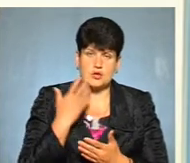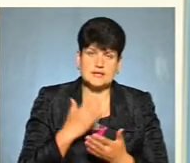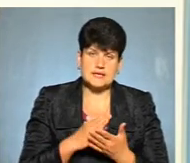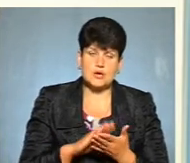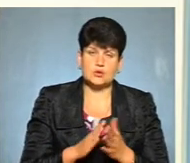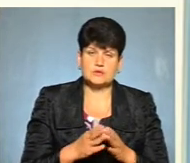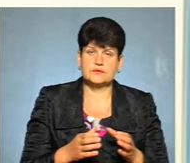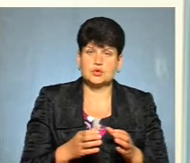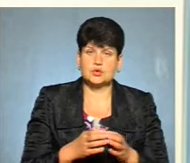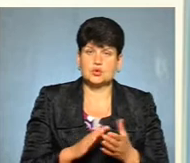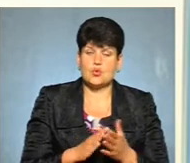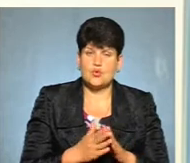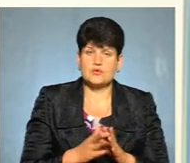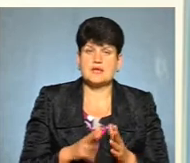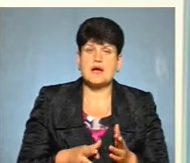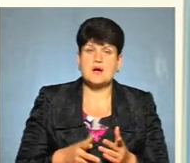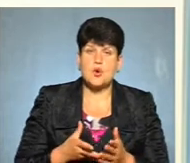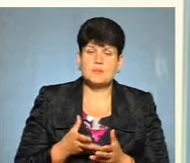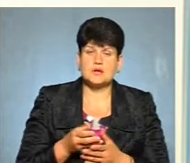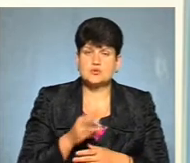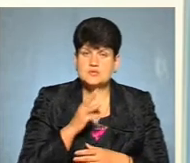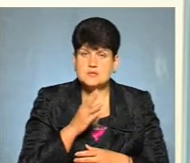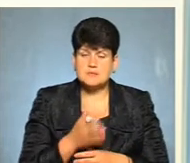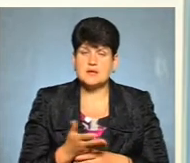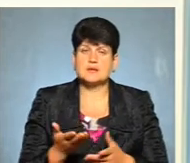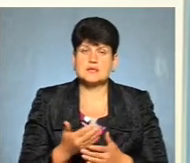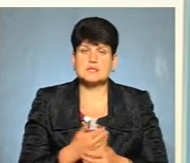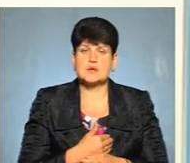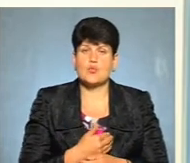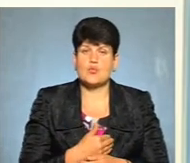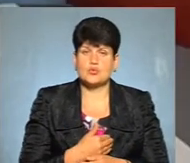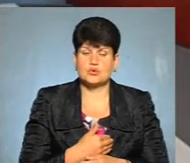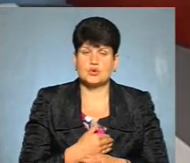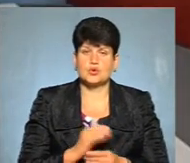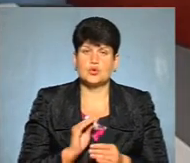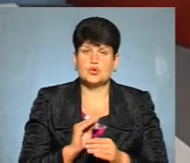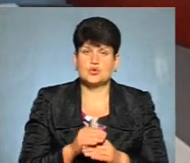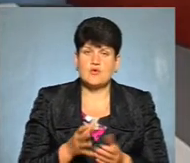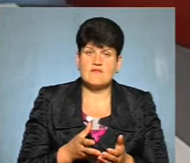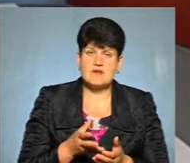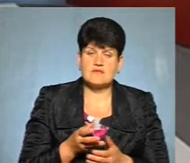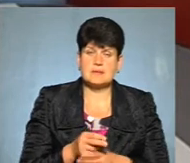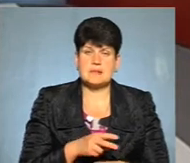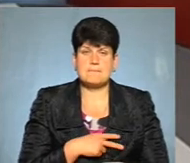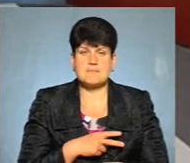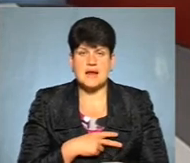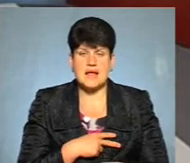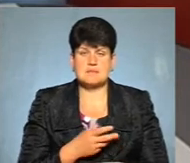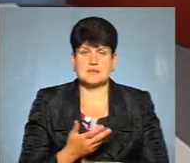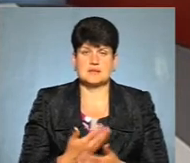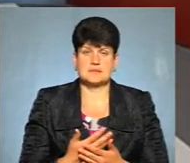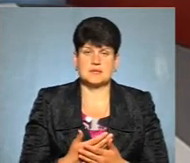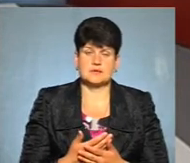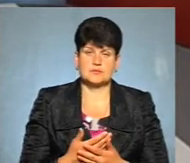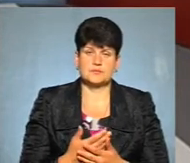є розділ, як оплачується заробітна плата, які заохочувальні додаткові виплати, це можуть бути премії